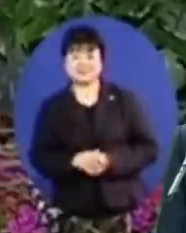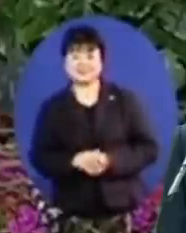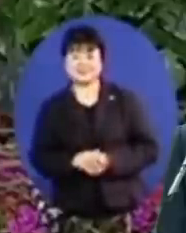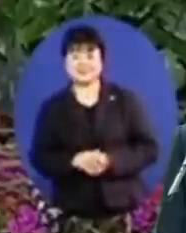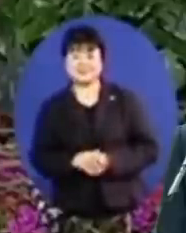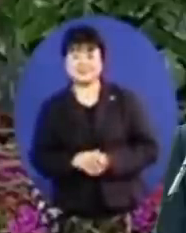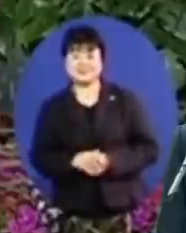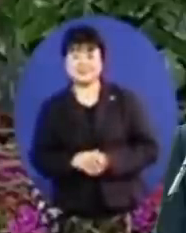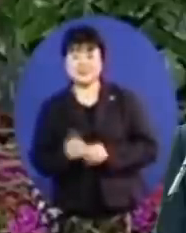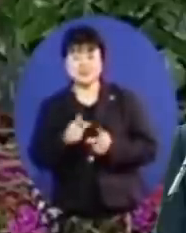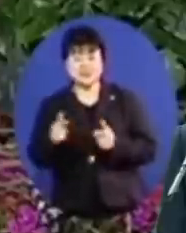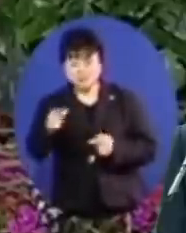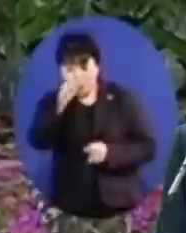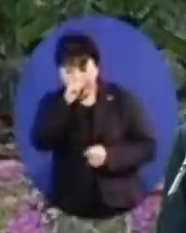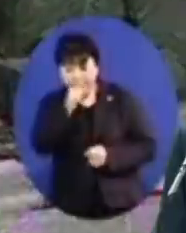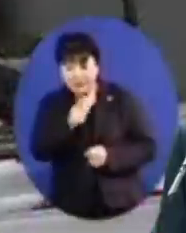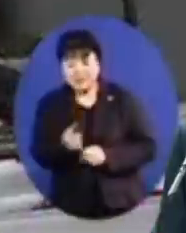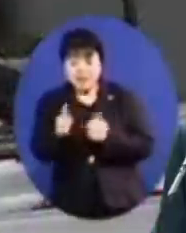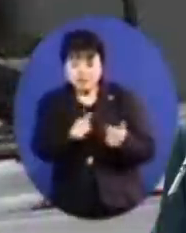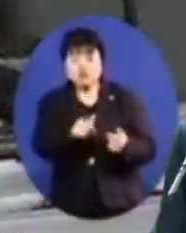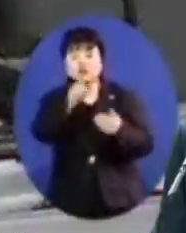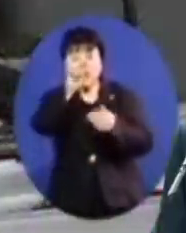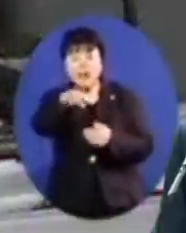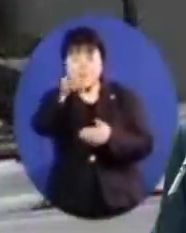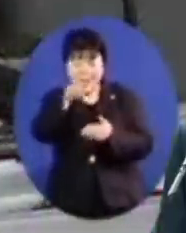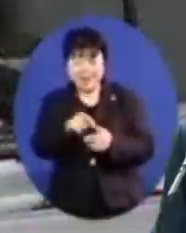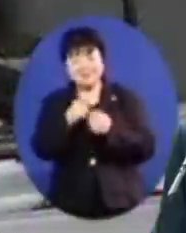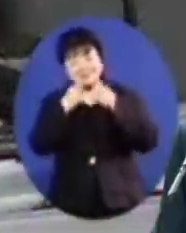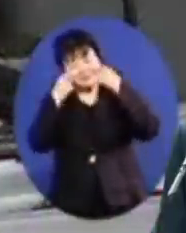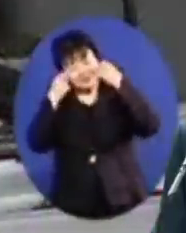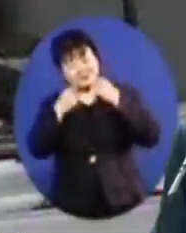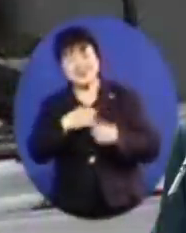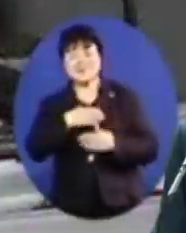그런데 죽는 것을 어떻게 합니까? 다 죽거든요.